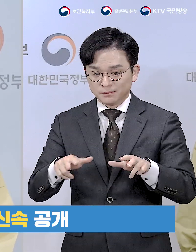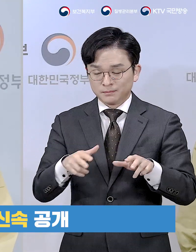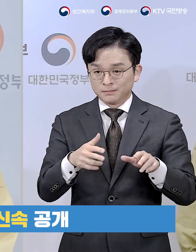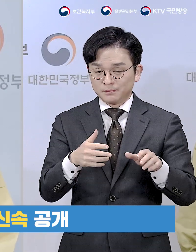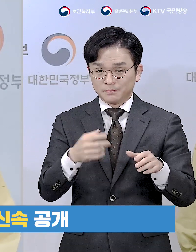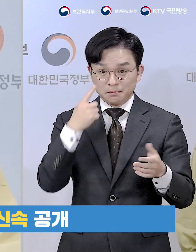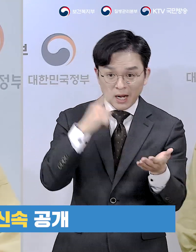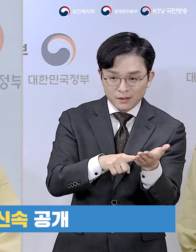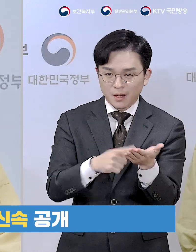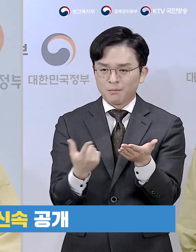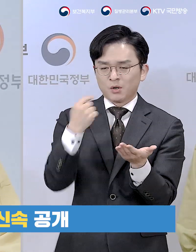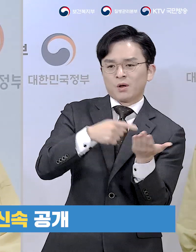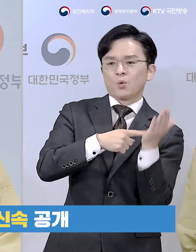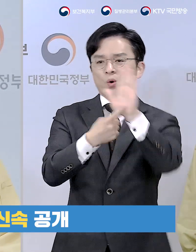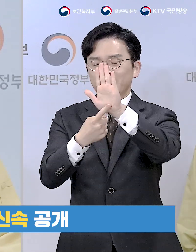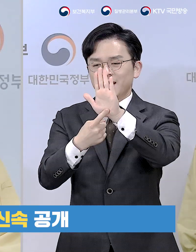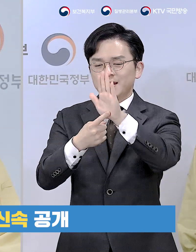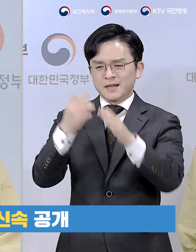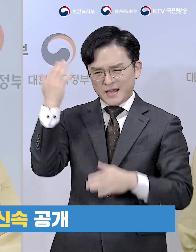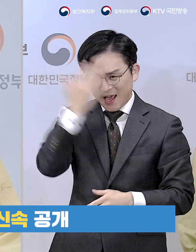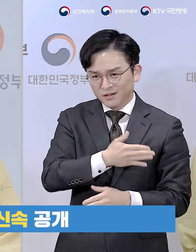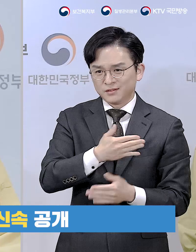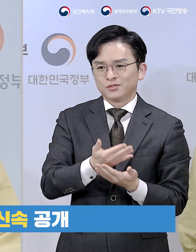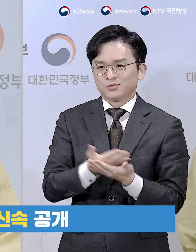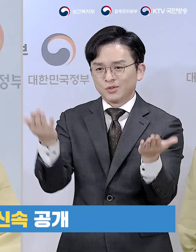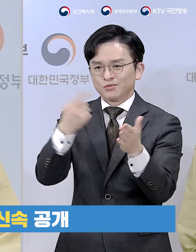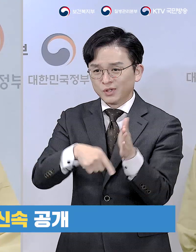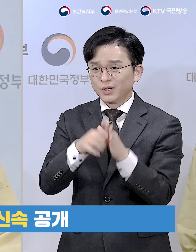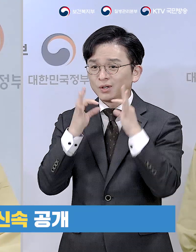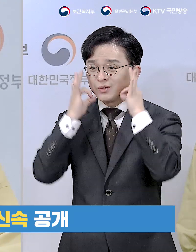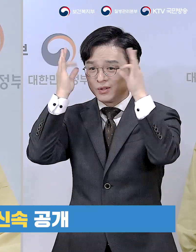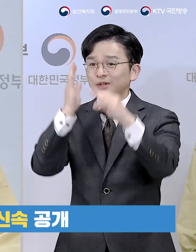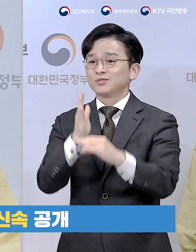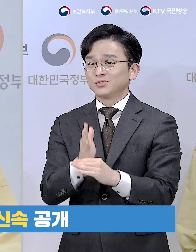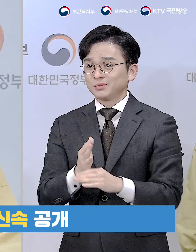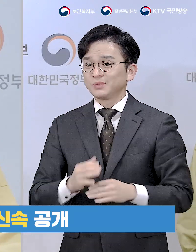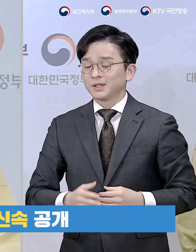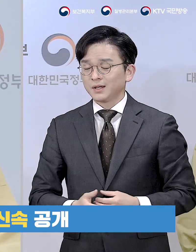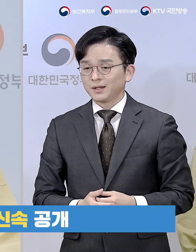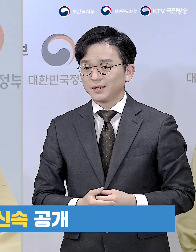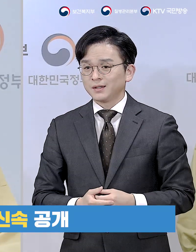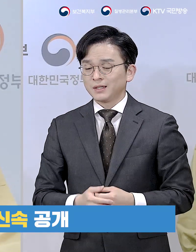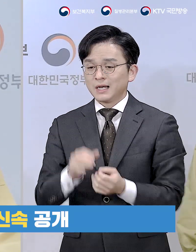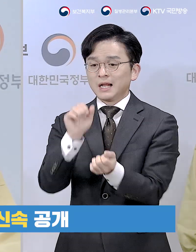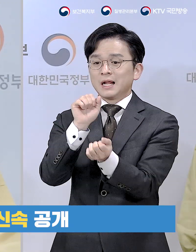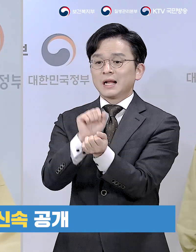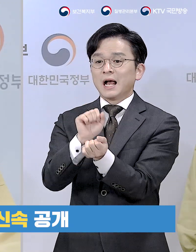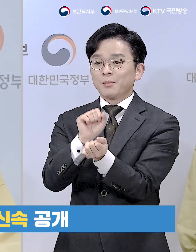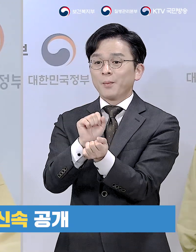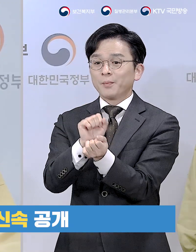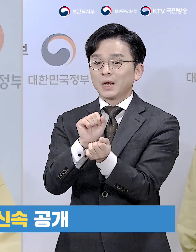공개합니다. 국민들에게 필요한 정보를 다양한 방법으로 투명하게 알리고자 노력하고 있습니다.